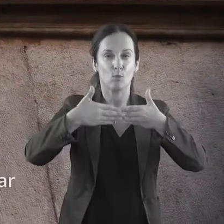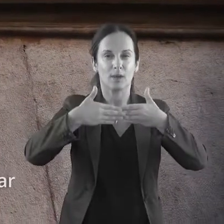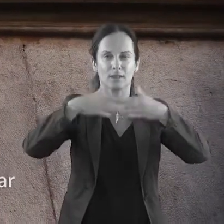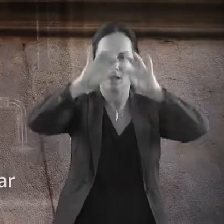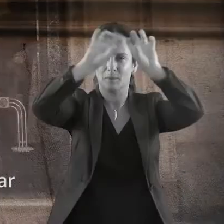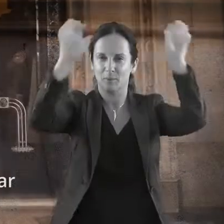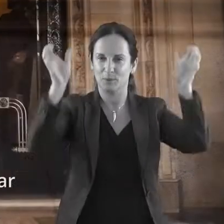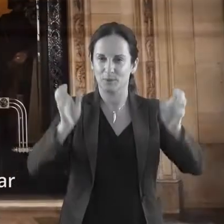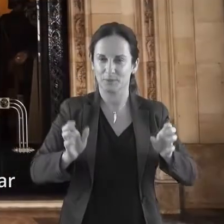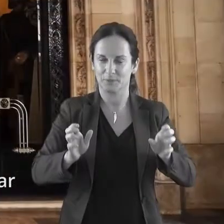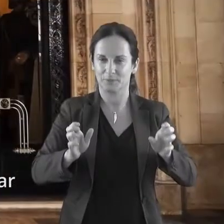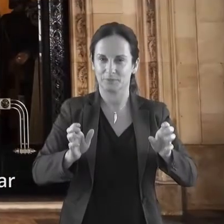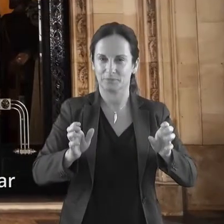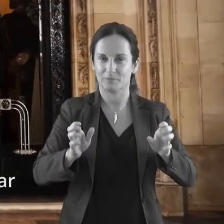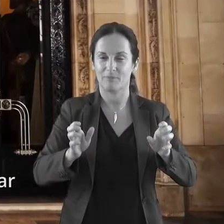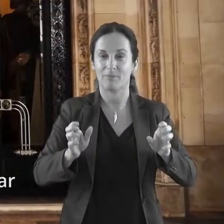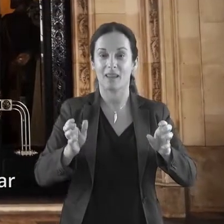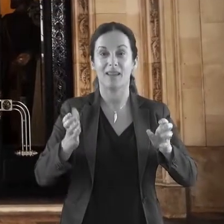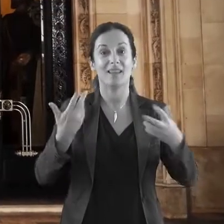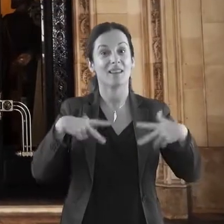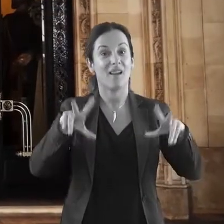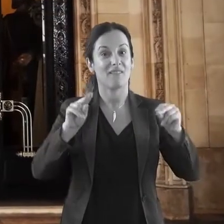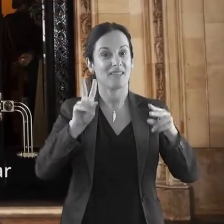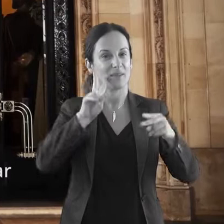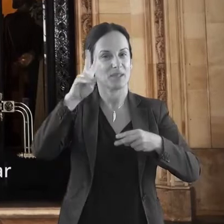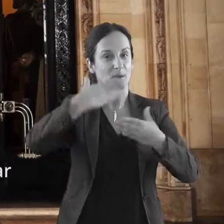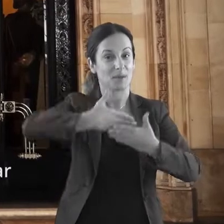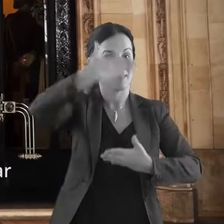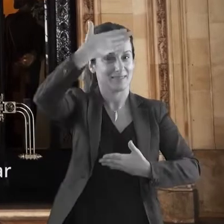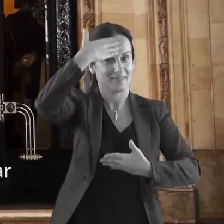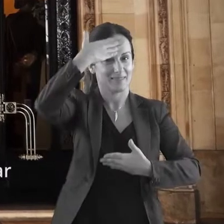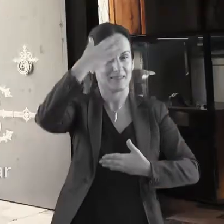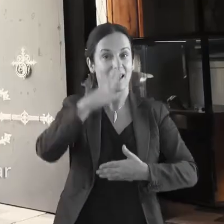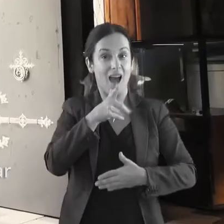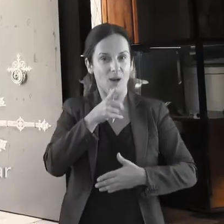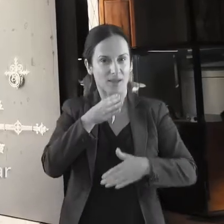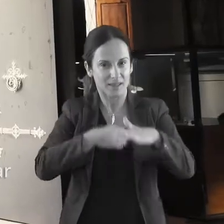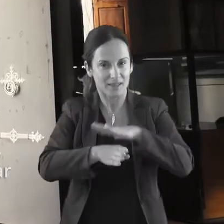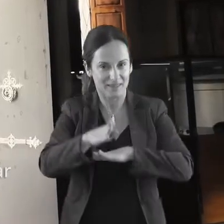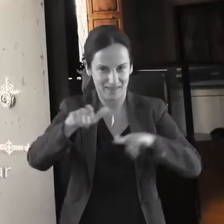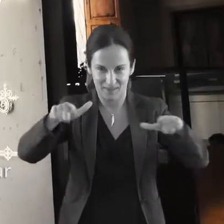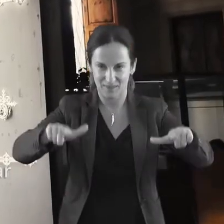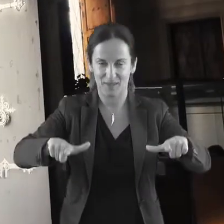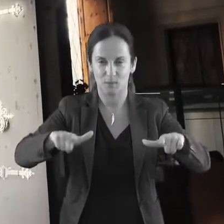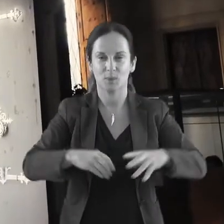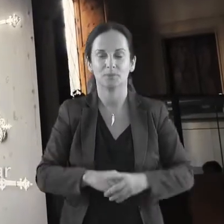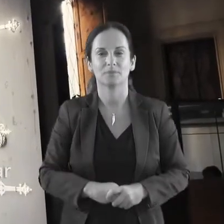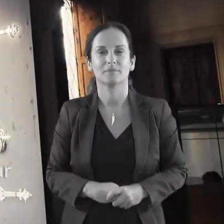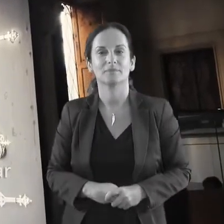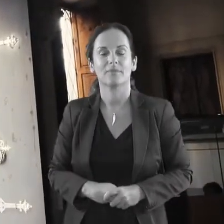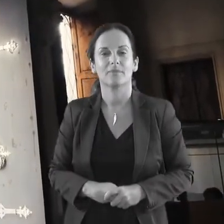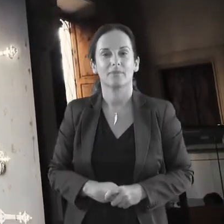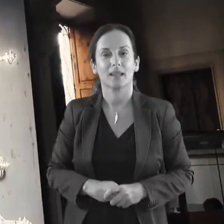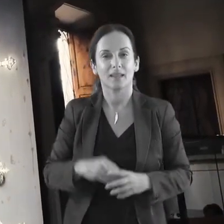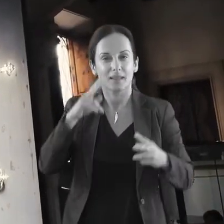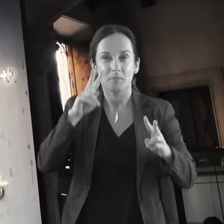Ara que coneixen la façana, és hora d'entrar al vestíbul. Si alçant la vista cap al sòtil, podem observar un enteixinat simple